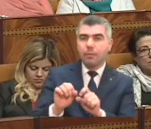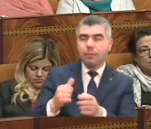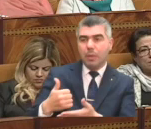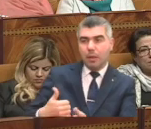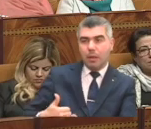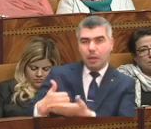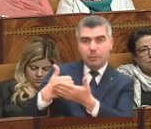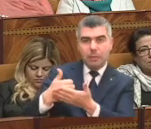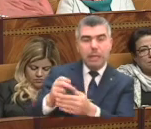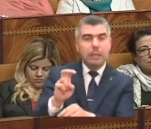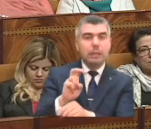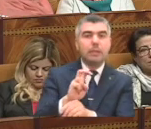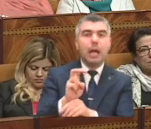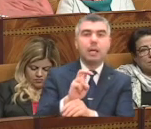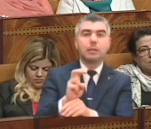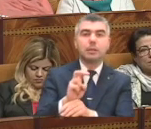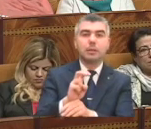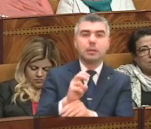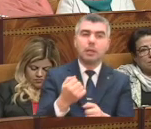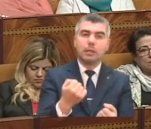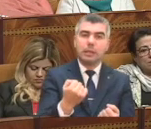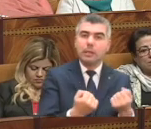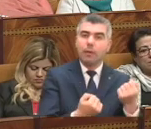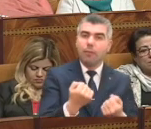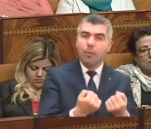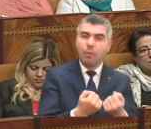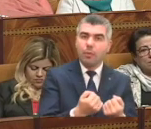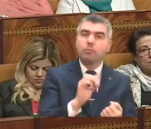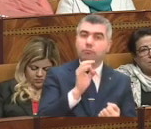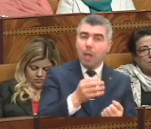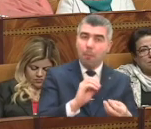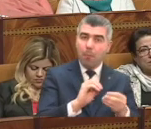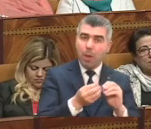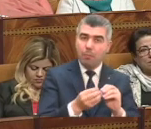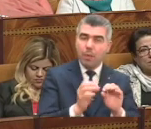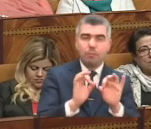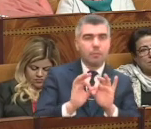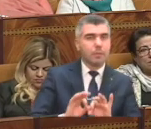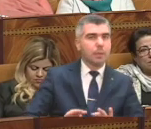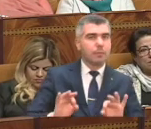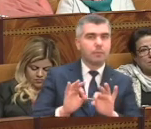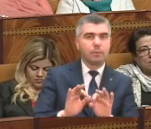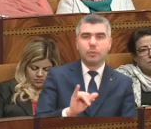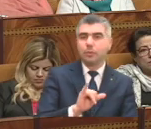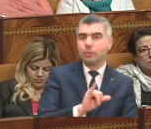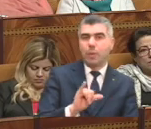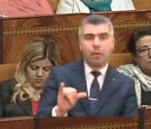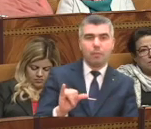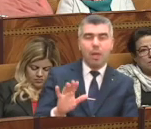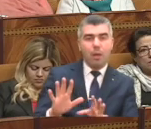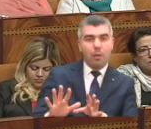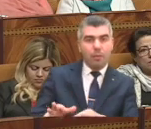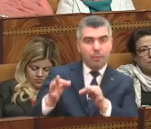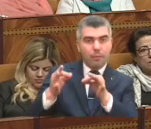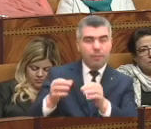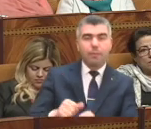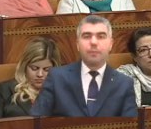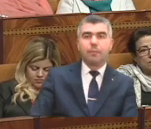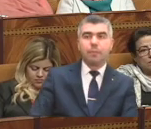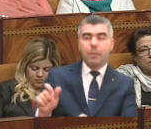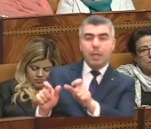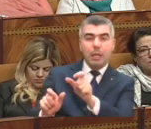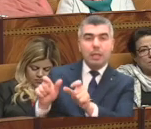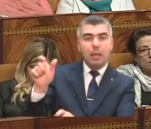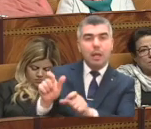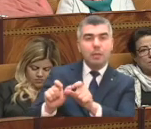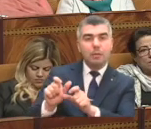عطيتوه للسائق المهنيين هو اللي غادي يحل هذه الاشكاليه. ما كنظنش غادي يكون هذاك هو الحل، راه المواطنين